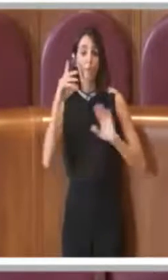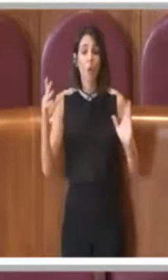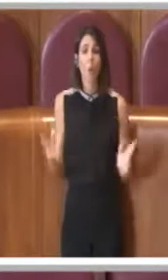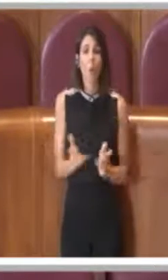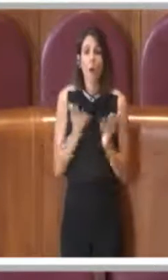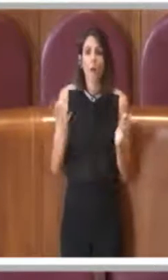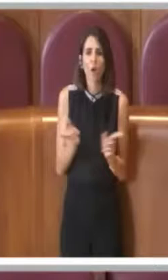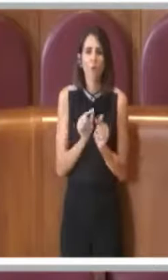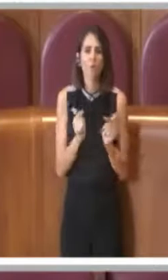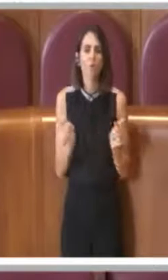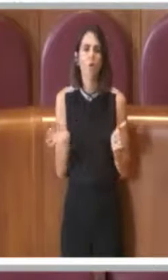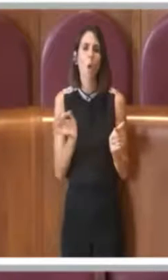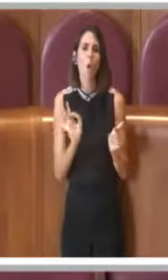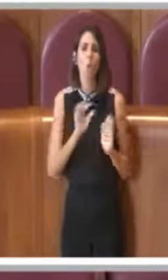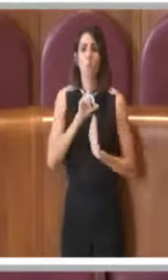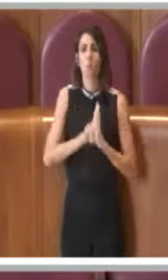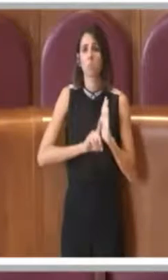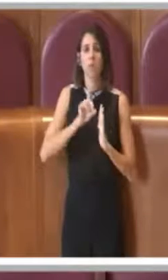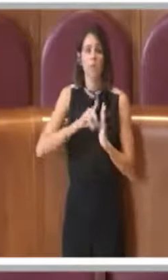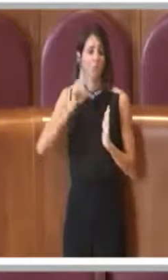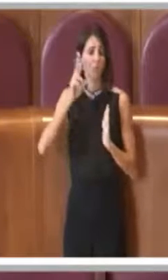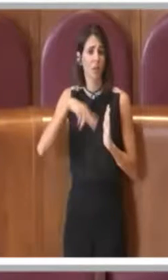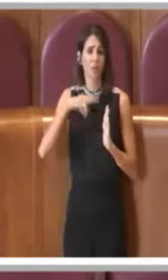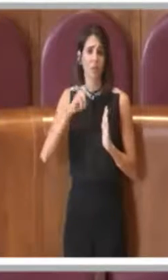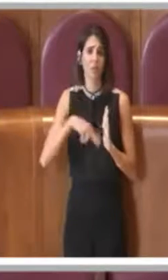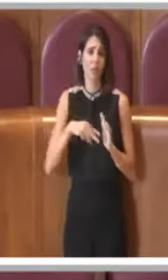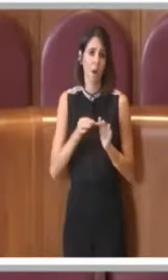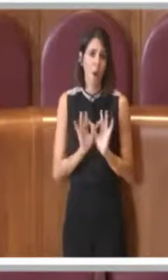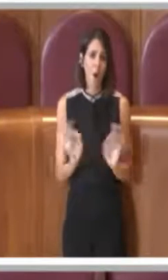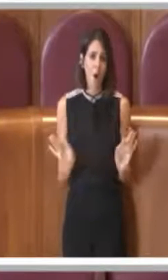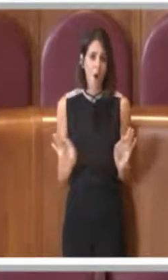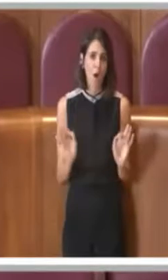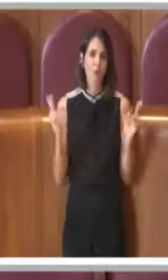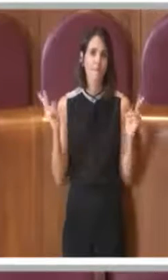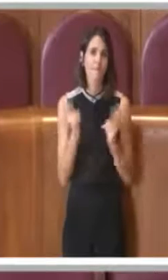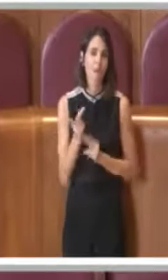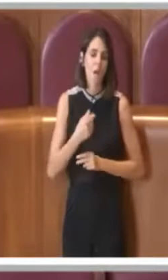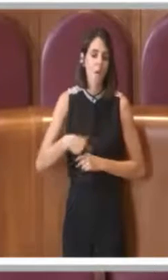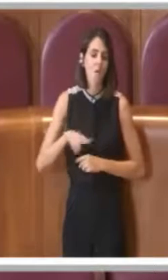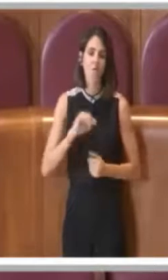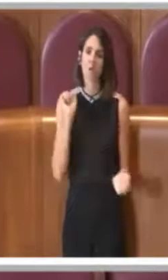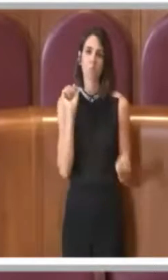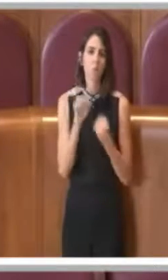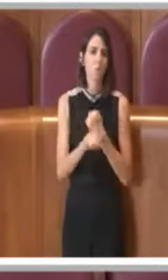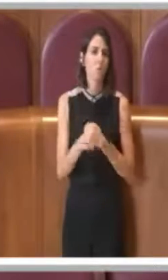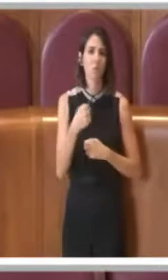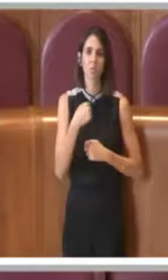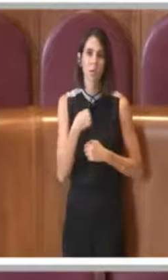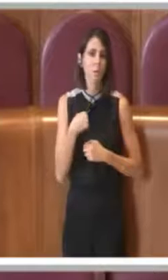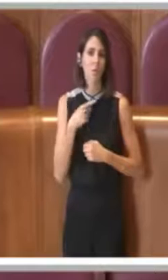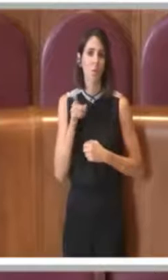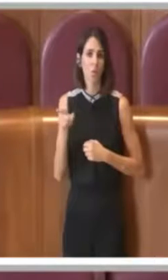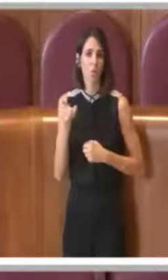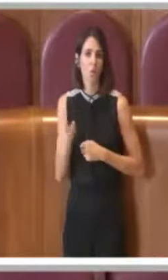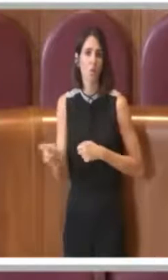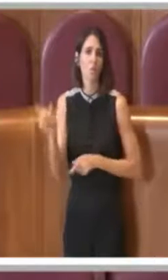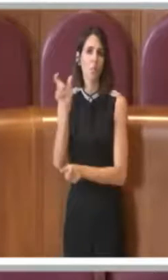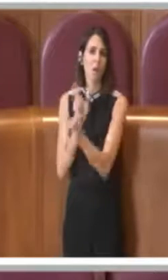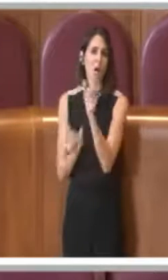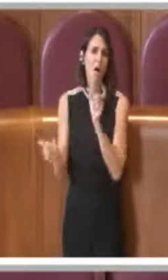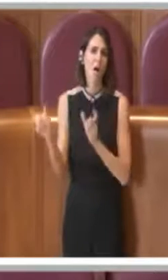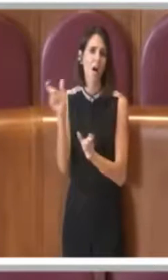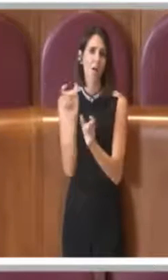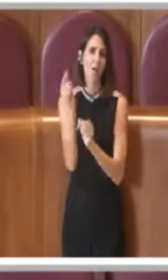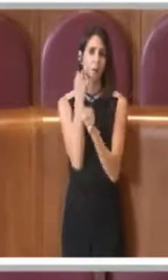hanno neanche letto la delibera. Il fatto sta che siamo assolutamente contrari e rifiuto tutto quello che è stato detto dal consigliere De